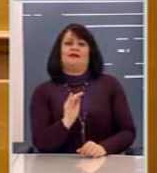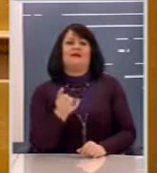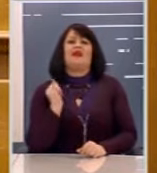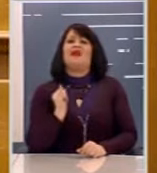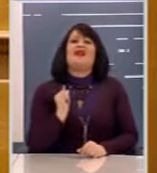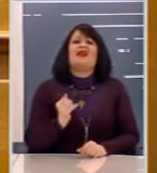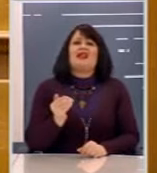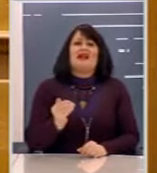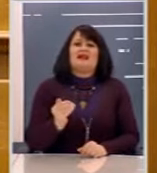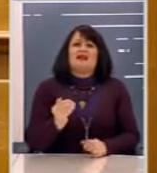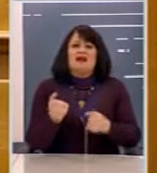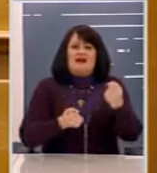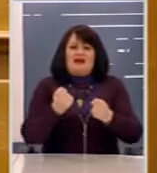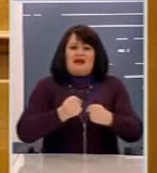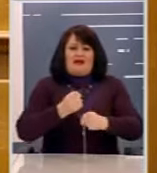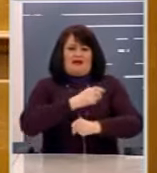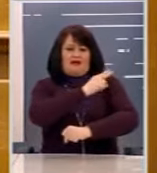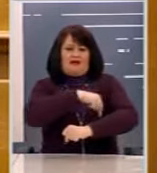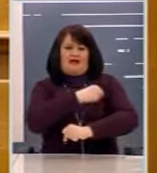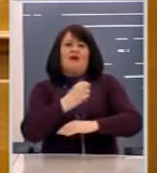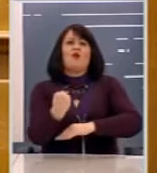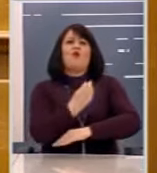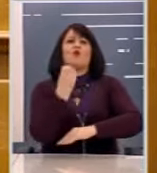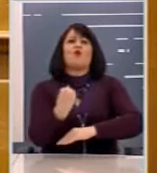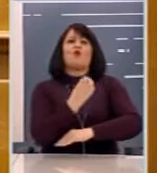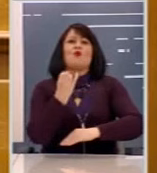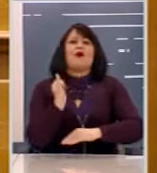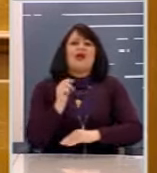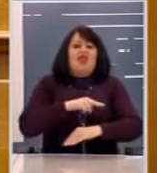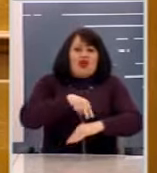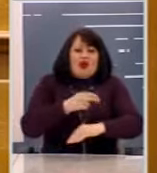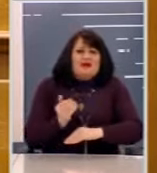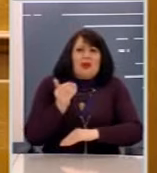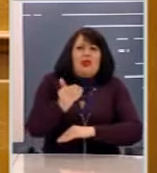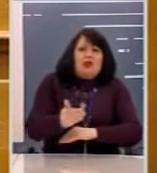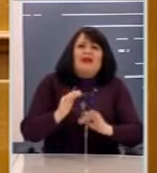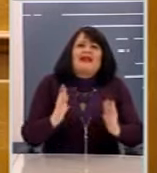του ΕΚΑΒ να παραλάβει ένα ασθενή.